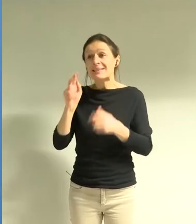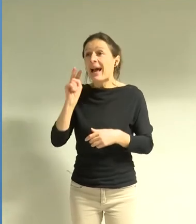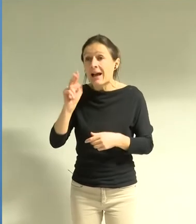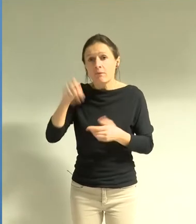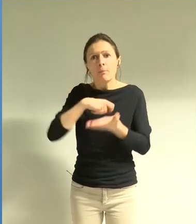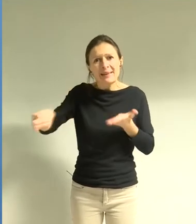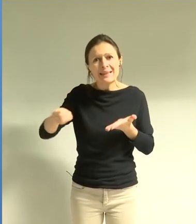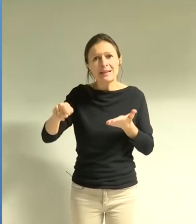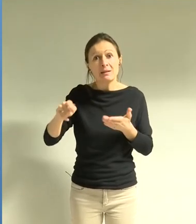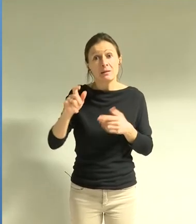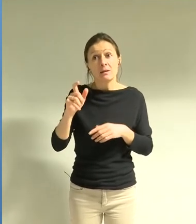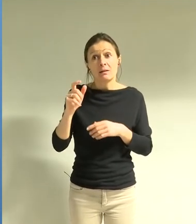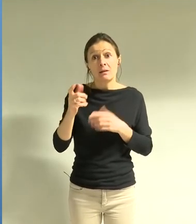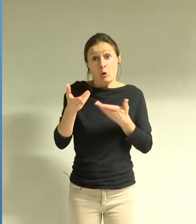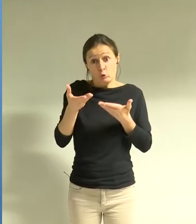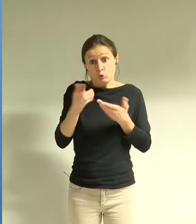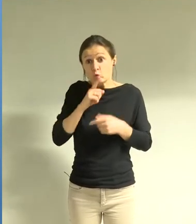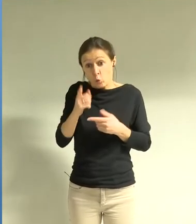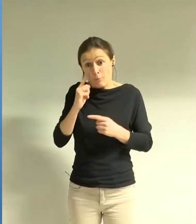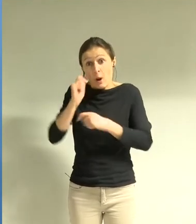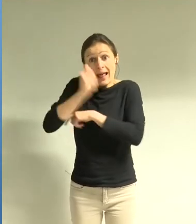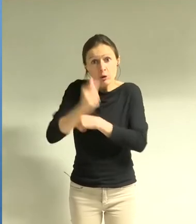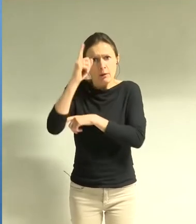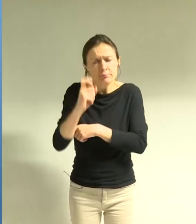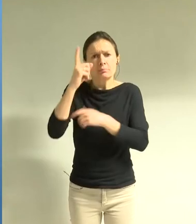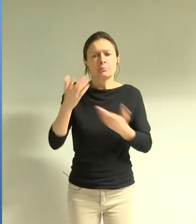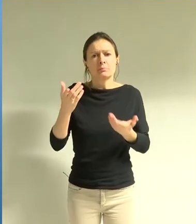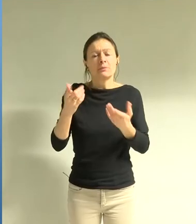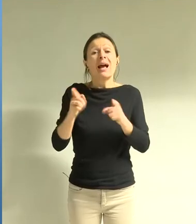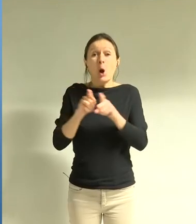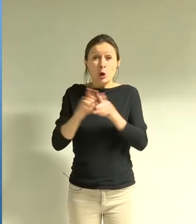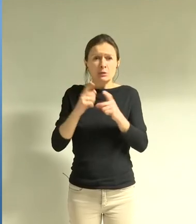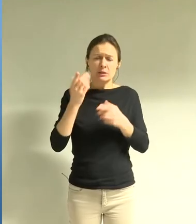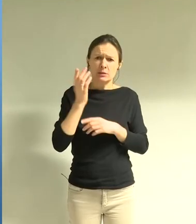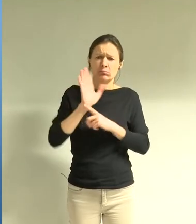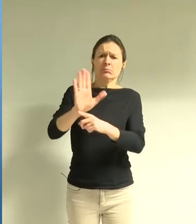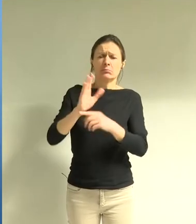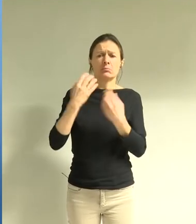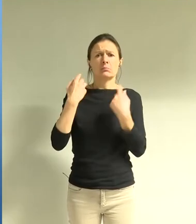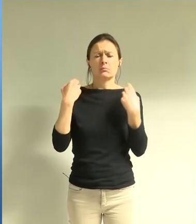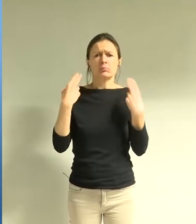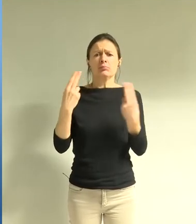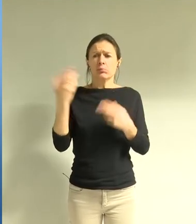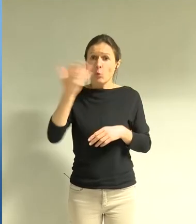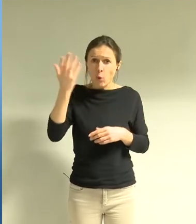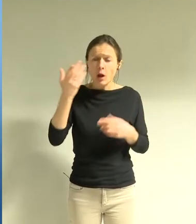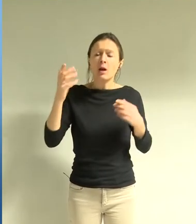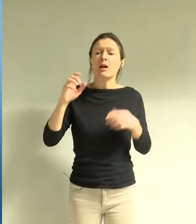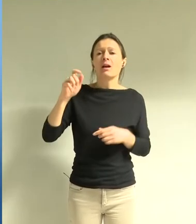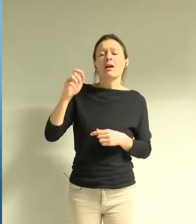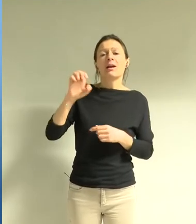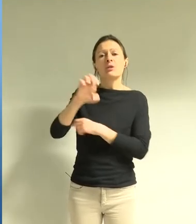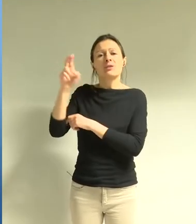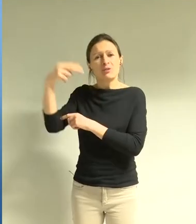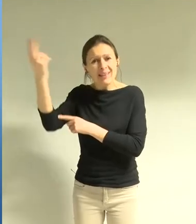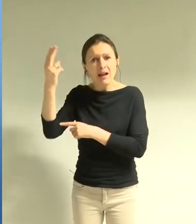pour le lendemain les parents d'élèves se mobilisent également clairement pour dénoncer décision prise par l'éducation nationale devenant impacter la qualité d'apprentissage